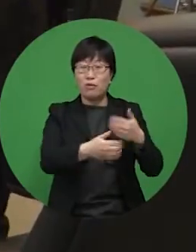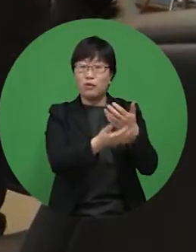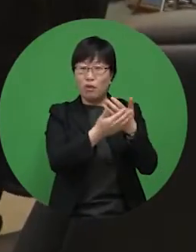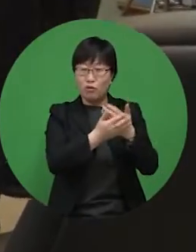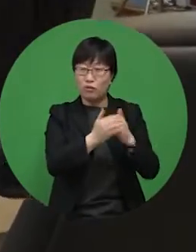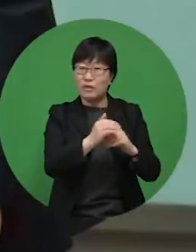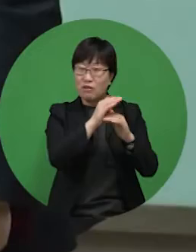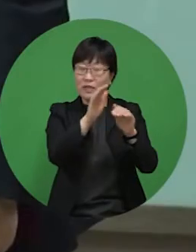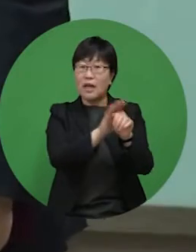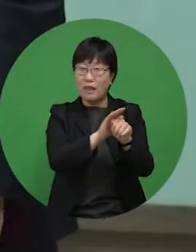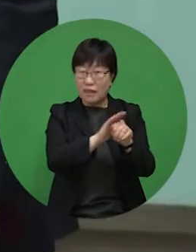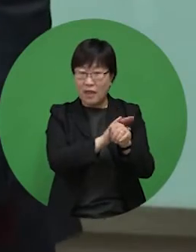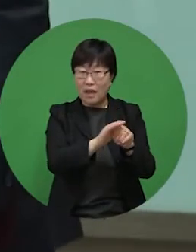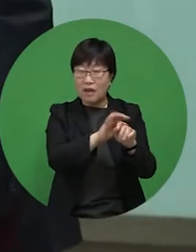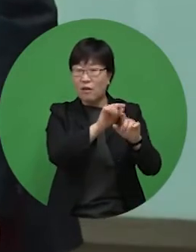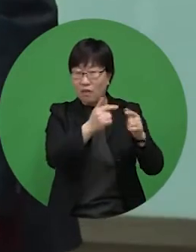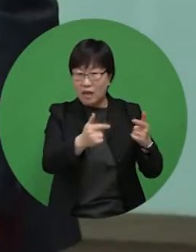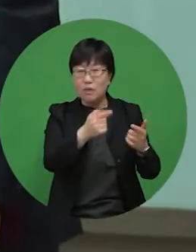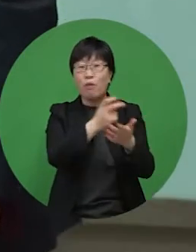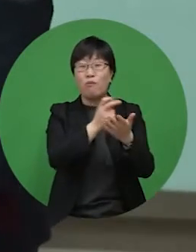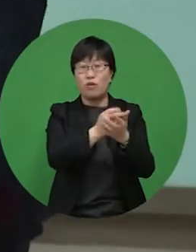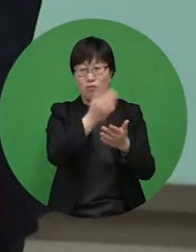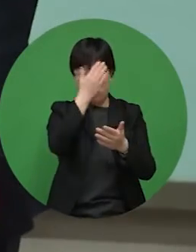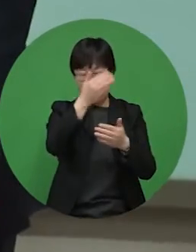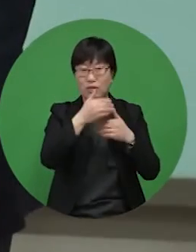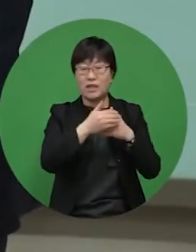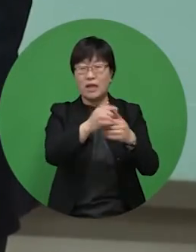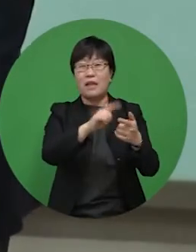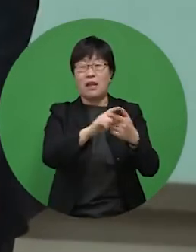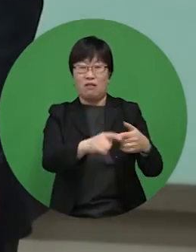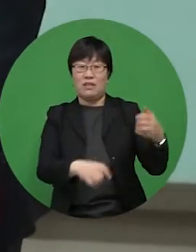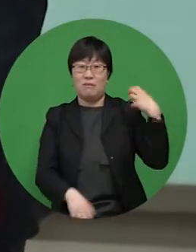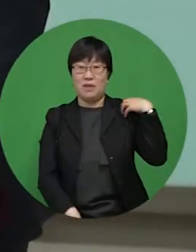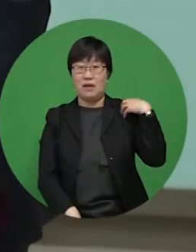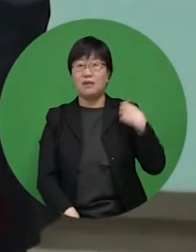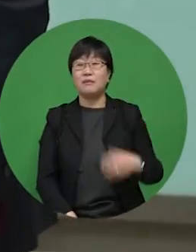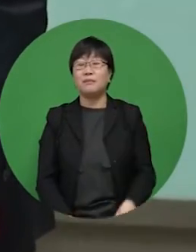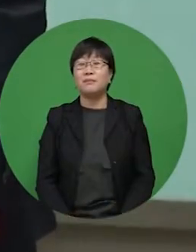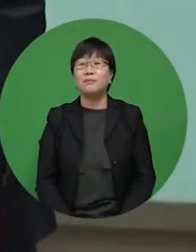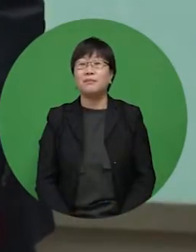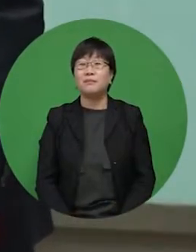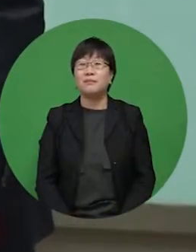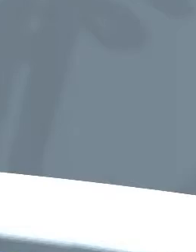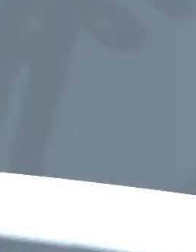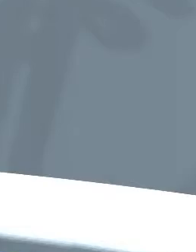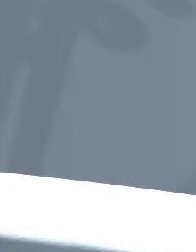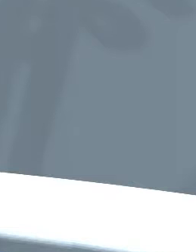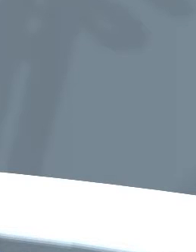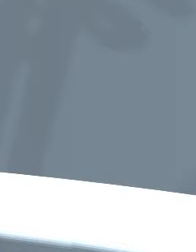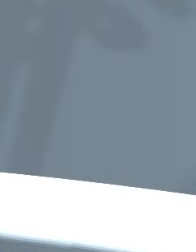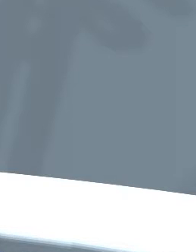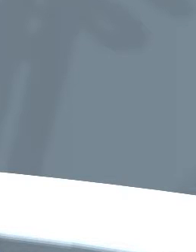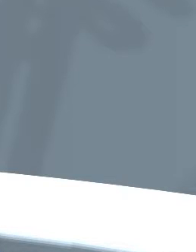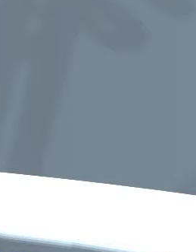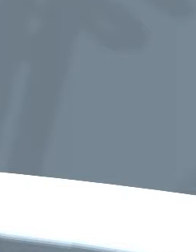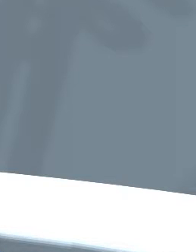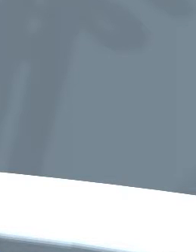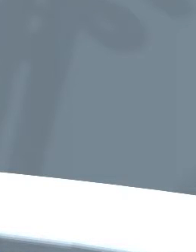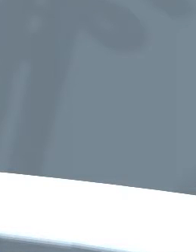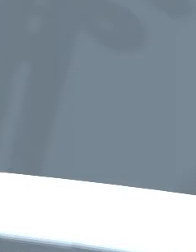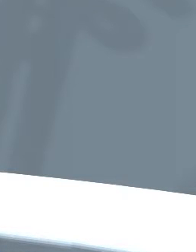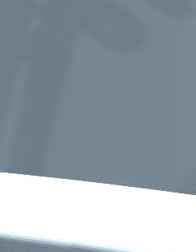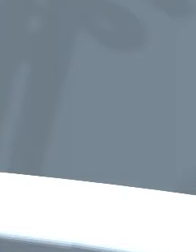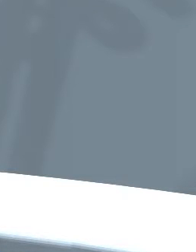구비 서류와 절차 안내, 재반 법원 업무의 무료 진행 업무를 맡게 됐습니다. 다음은 GBS